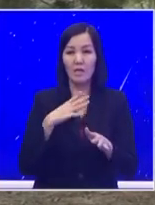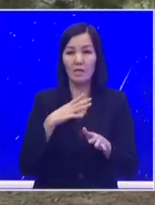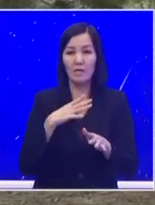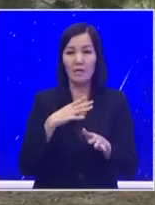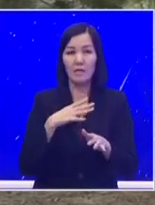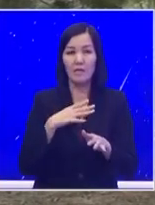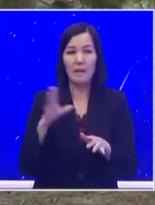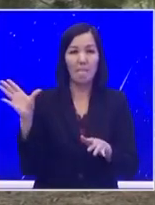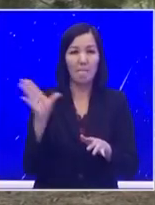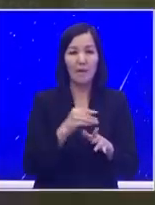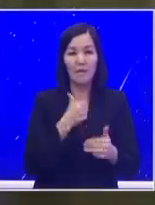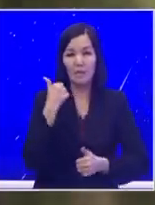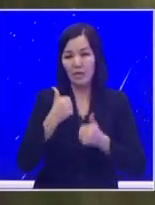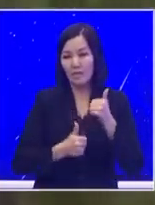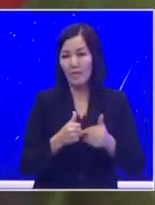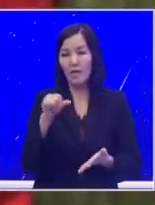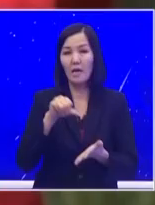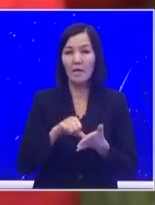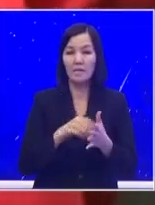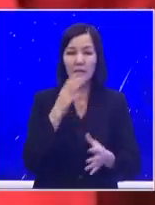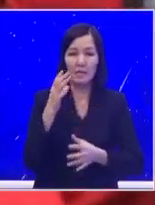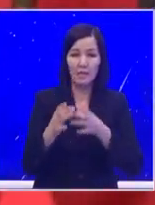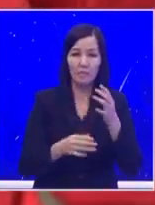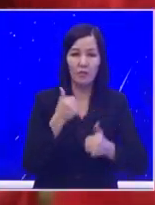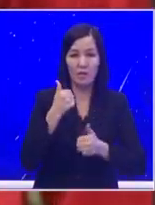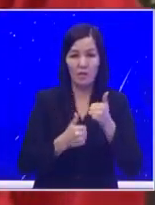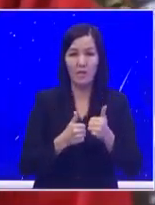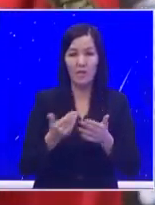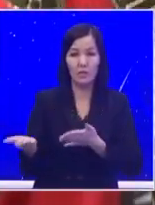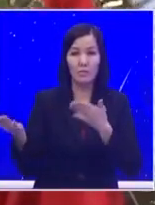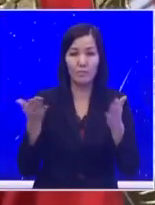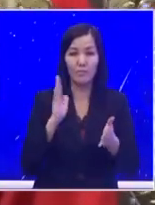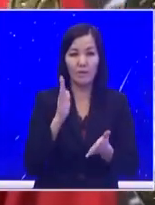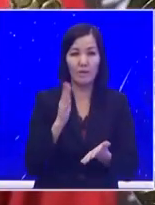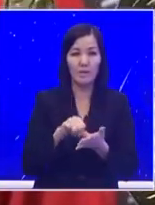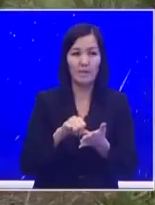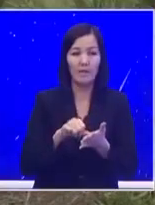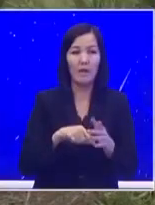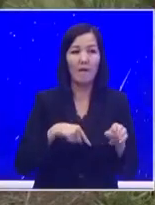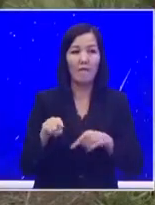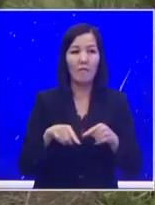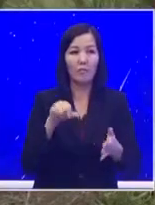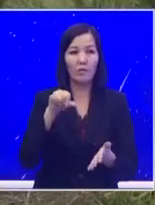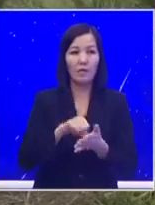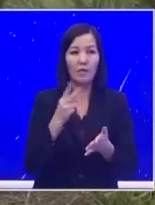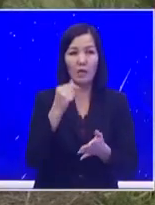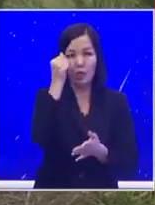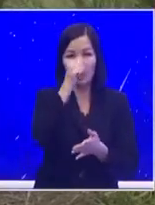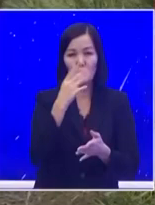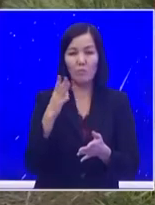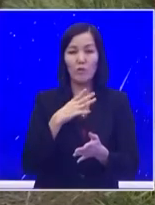Любой жарыстарға, республикалық, международный болсын, халықаралық жарыстарға шақыра береміз. Мен футболға қатысқаныма 2 жыл